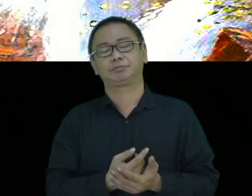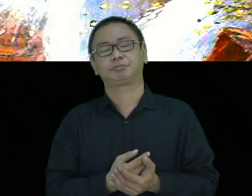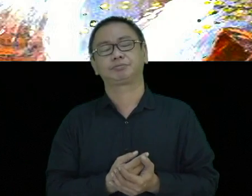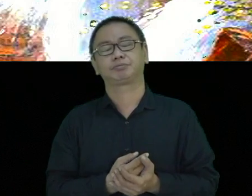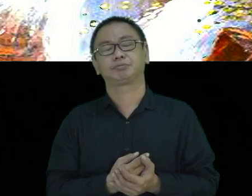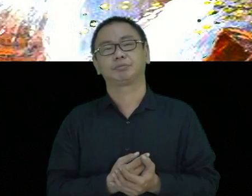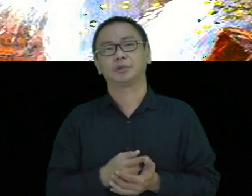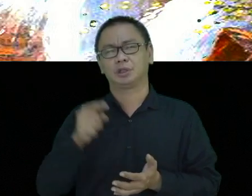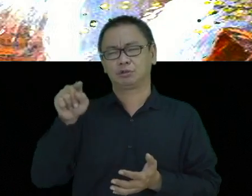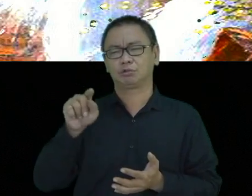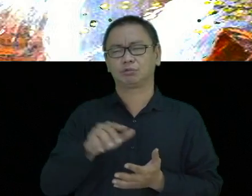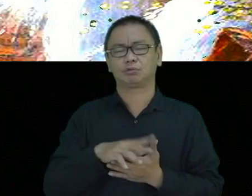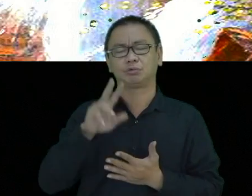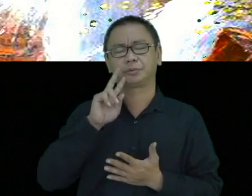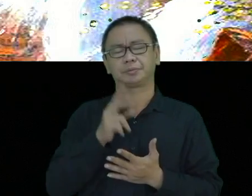Itu saudara.